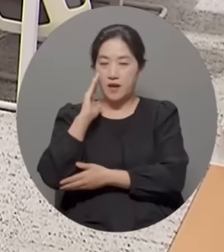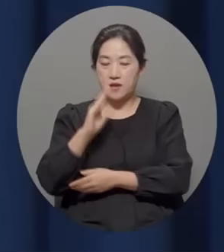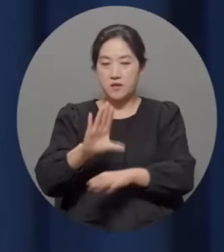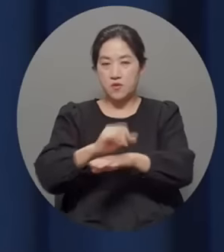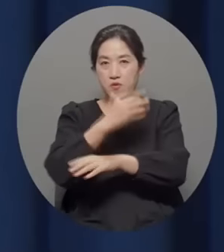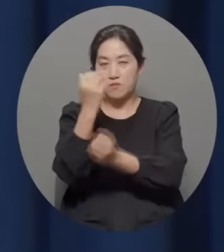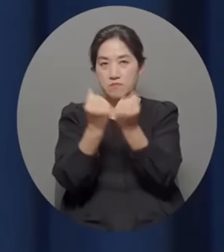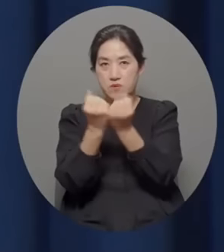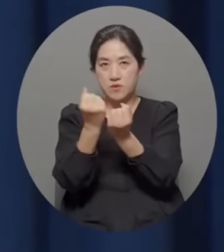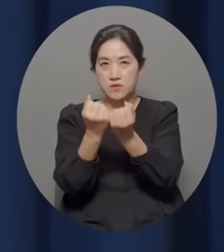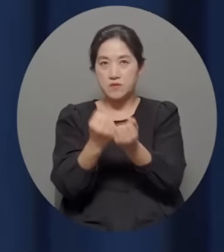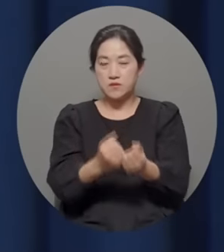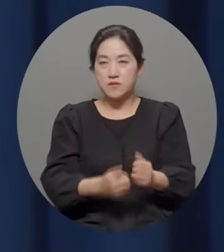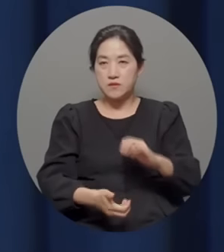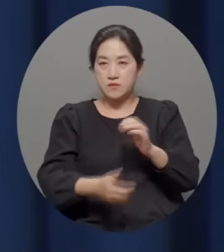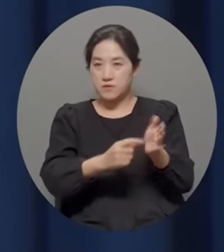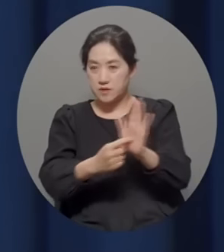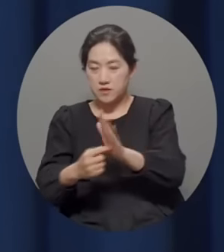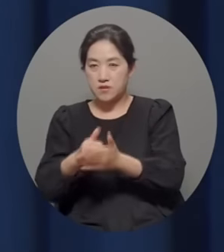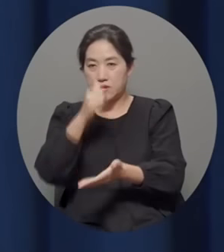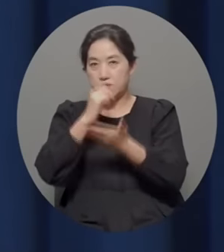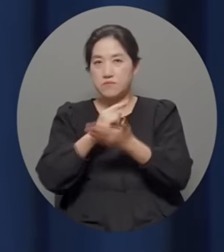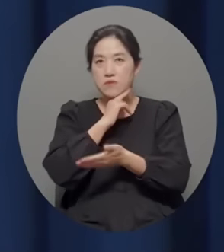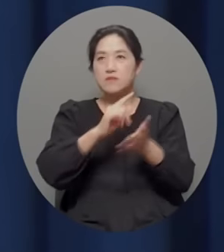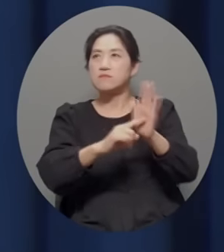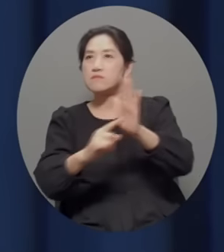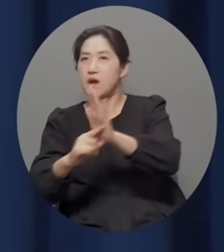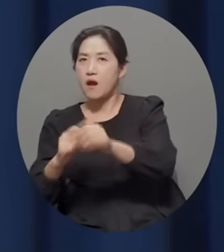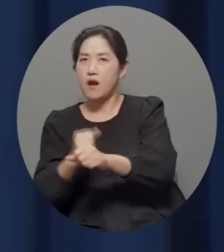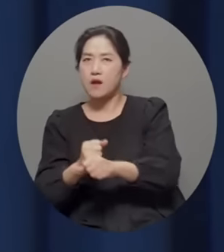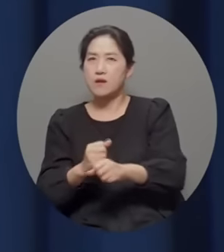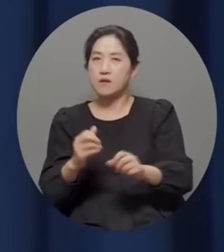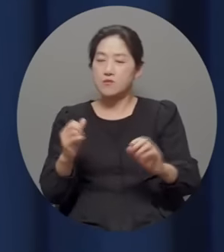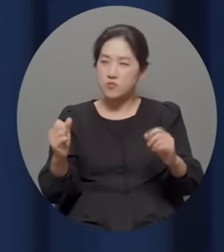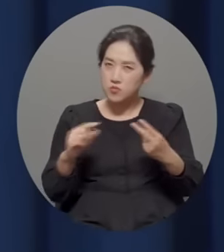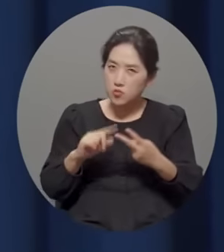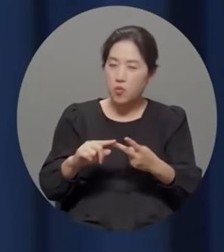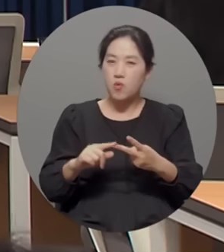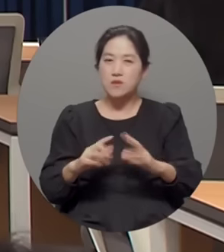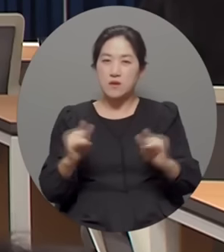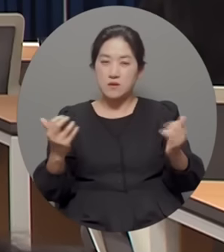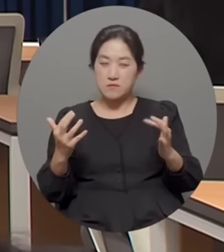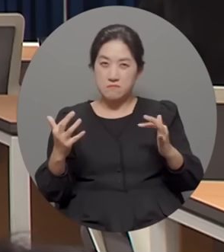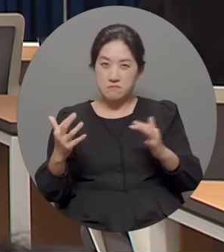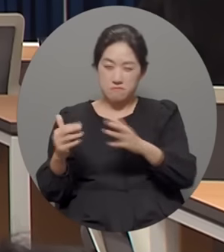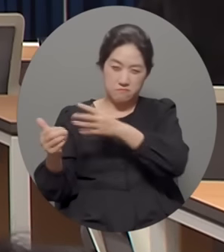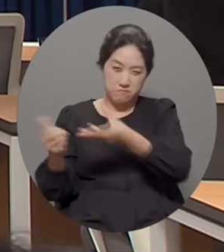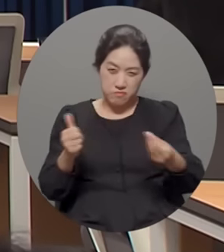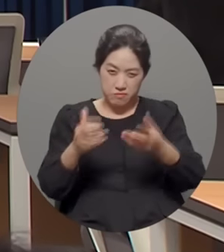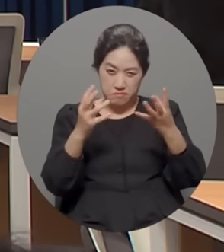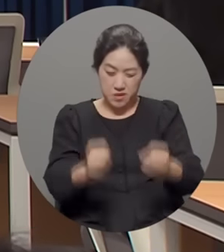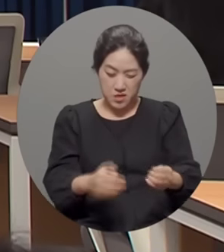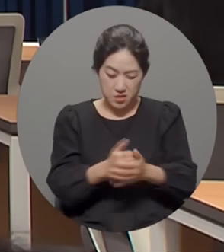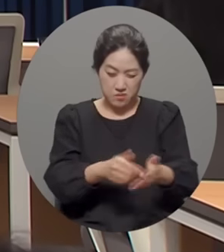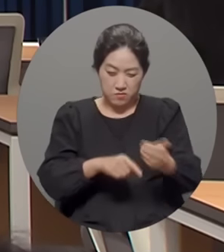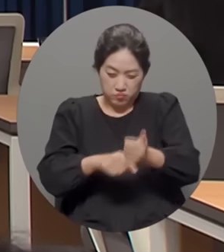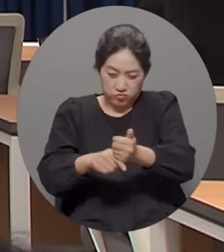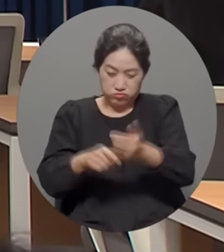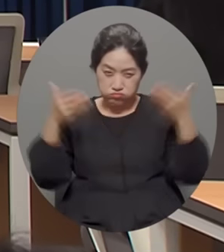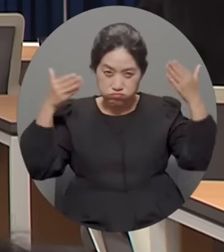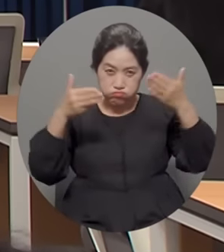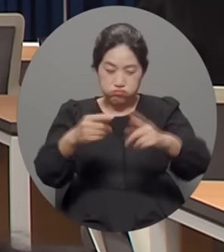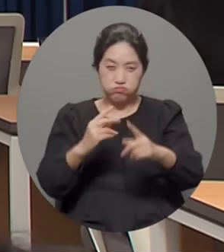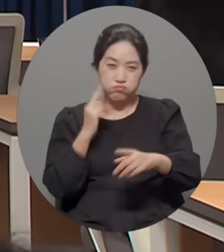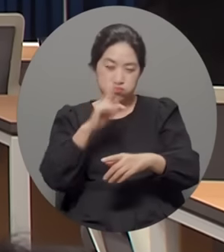브리핑을 공식화해 피의 사실을 공표하거나 과도한 인력 투입으로 표적 과잉 수사가 이뤄질 우려가